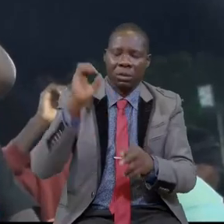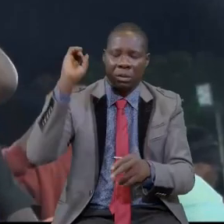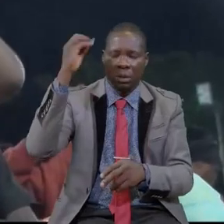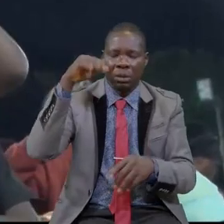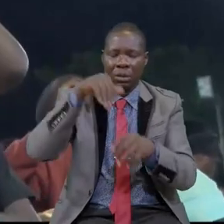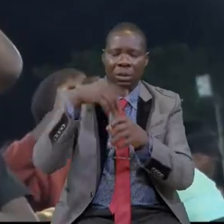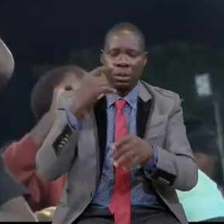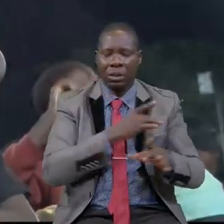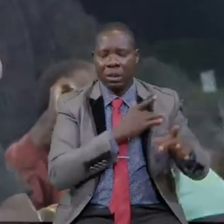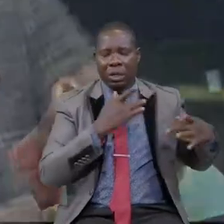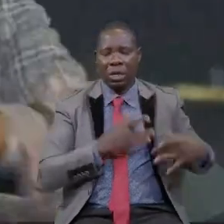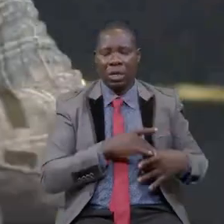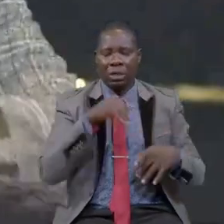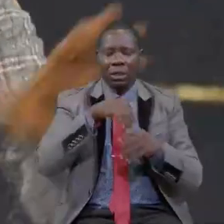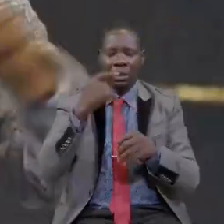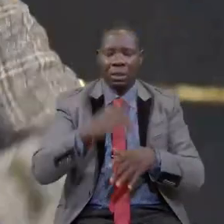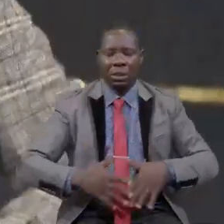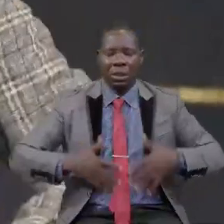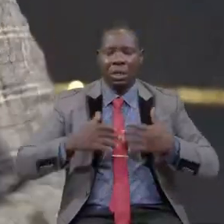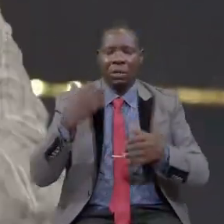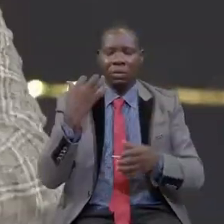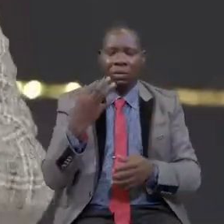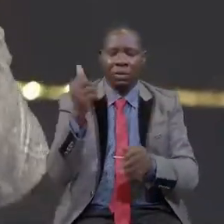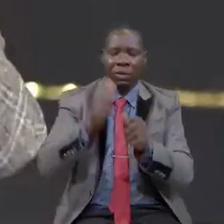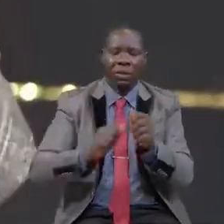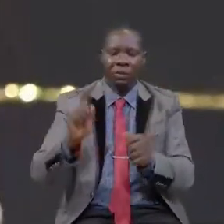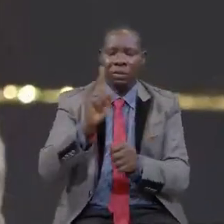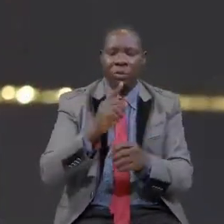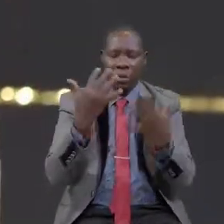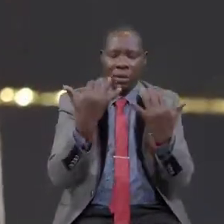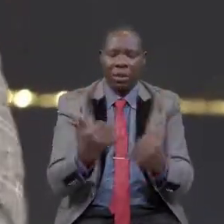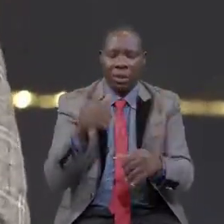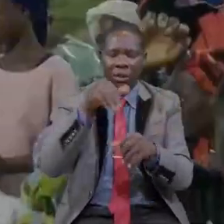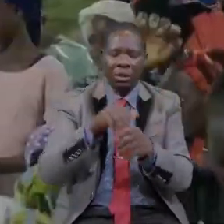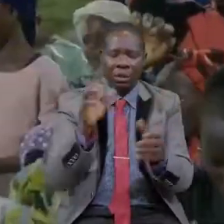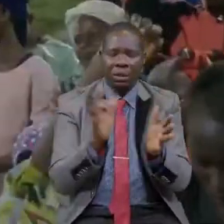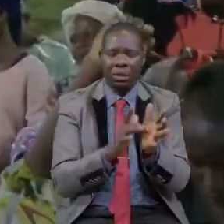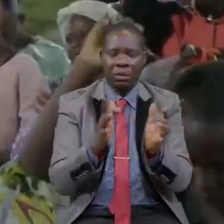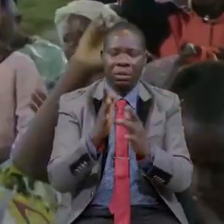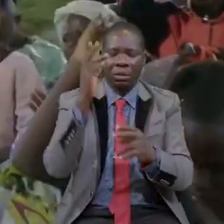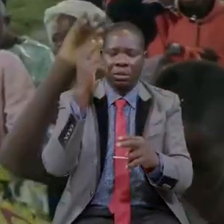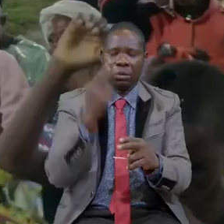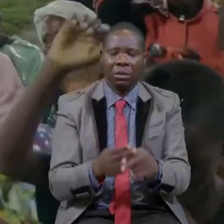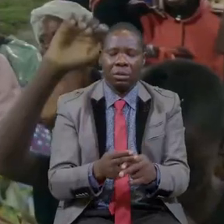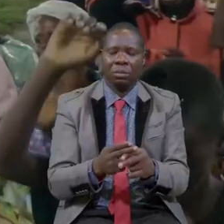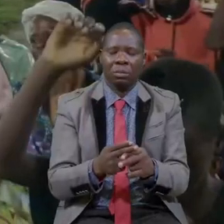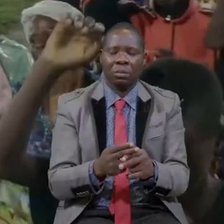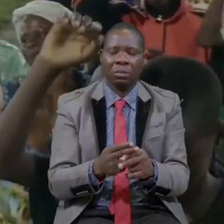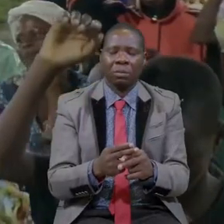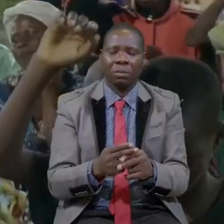universelle, dans le cœur, dans la vie de tout le monde maintenant, au nom de Jésus.